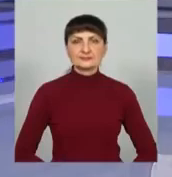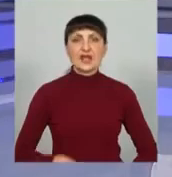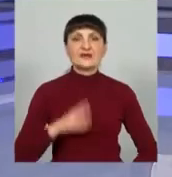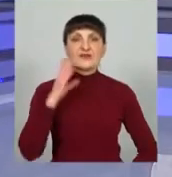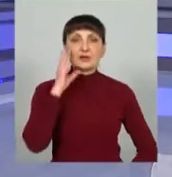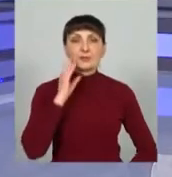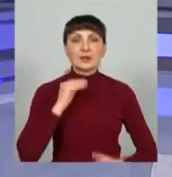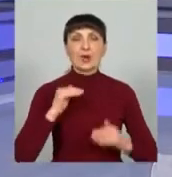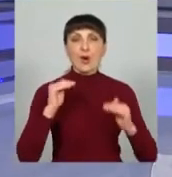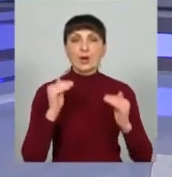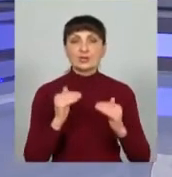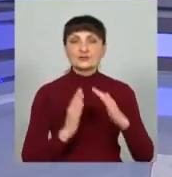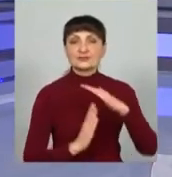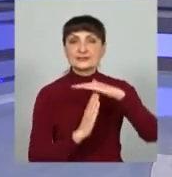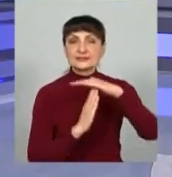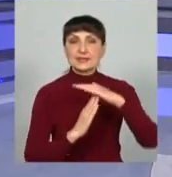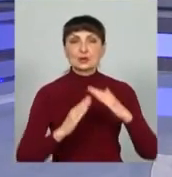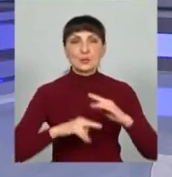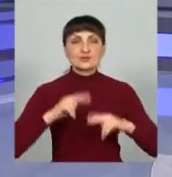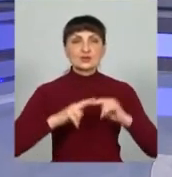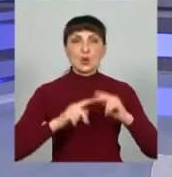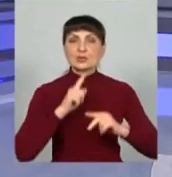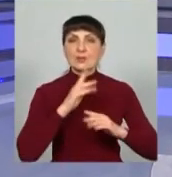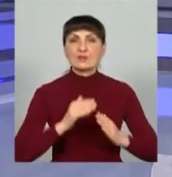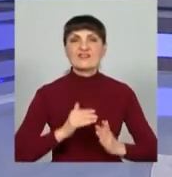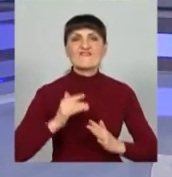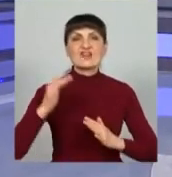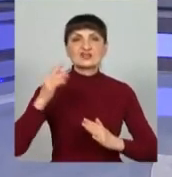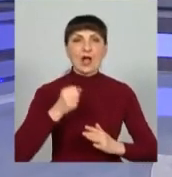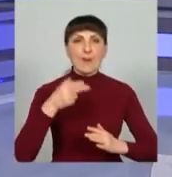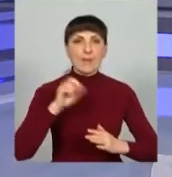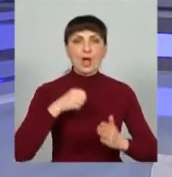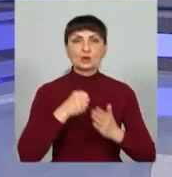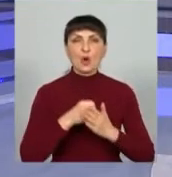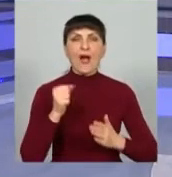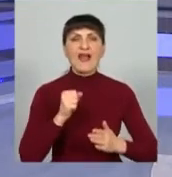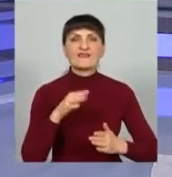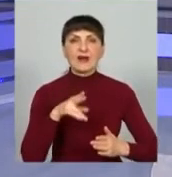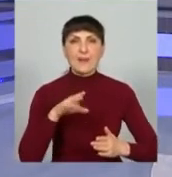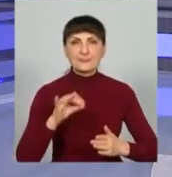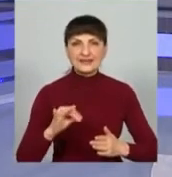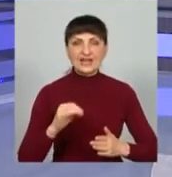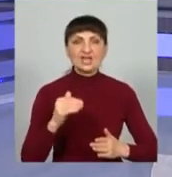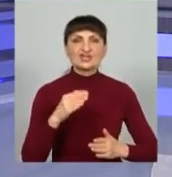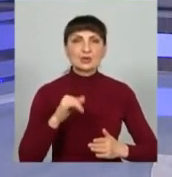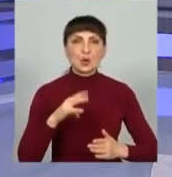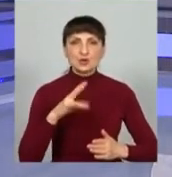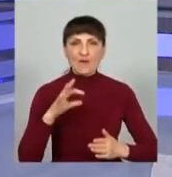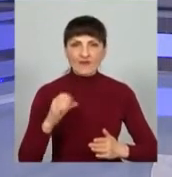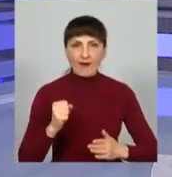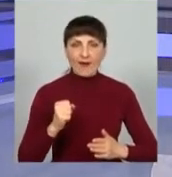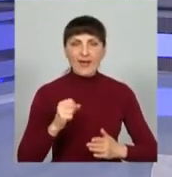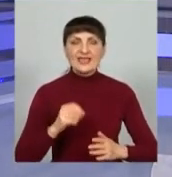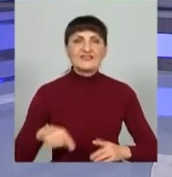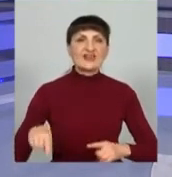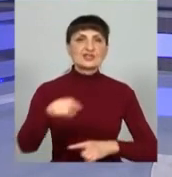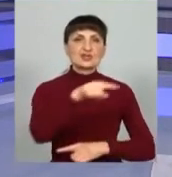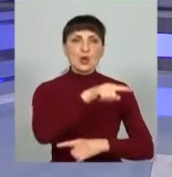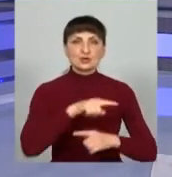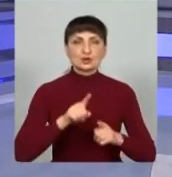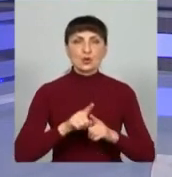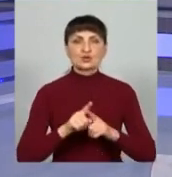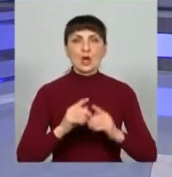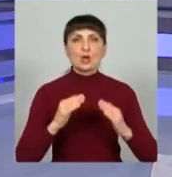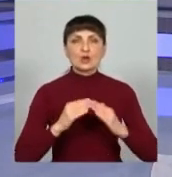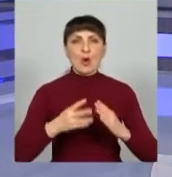В Алматы ограничат высотность жилых зданий выше проспекта Абая до Аль-Фараби и улицы Жандосова, а также от восточного объездного кольца